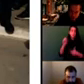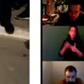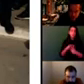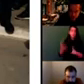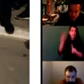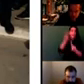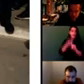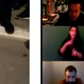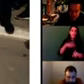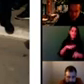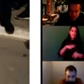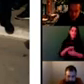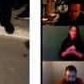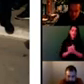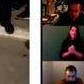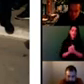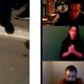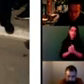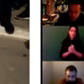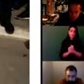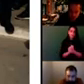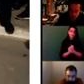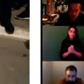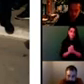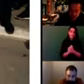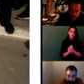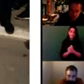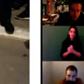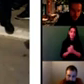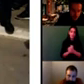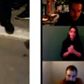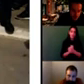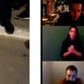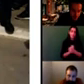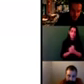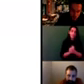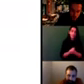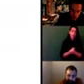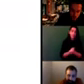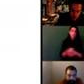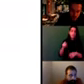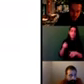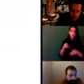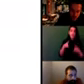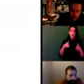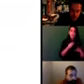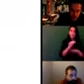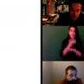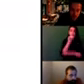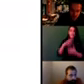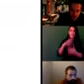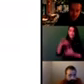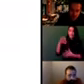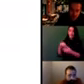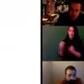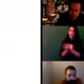de mahalleliyi parçası yapmak, bu yapma sürecinin, uygulamanın parçası yapmak da onun parçasıydı. Yine